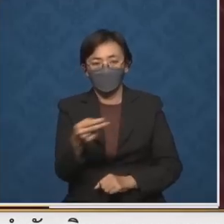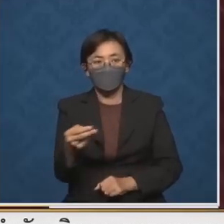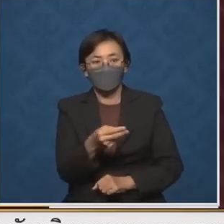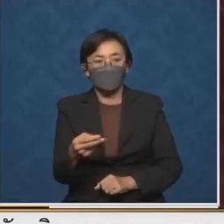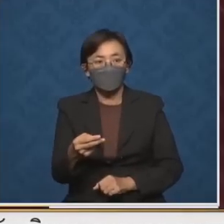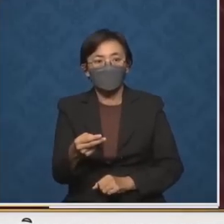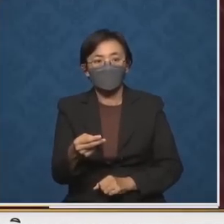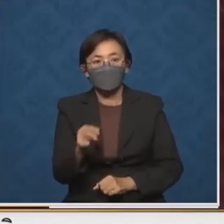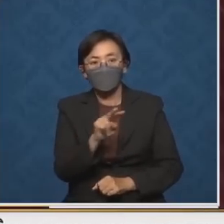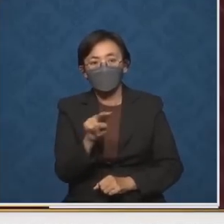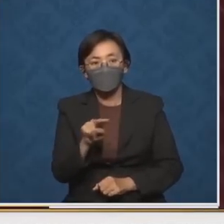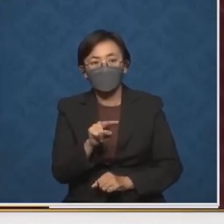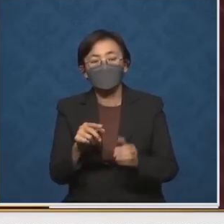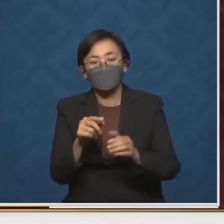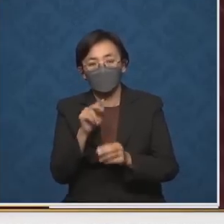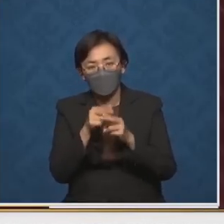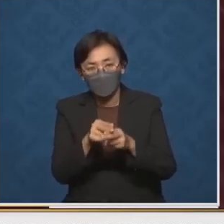ครั